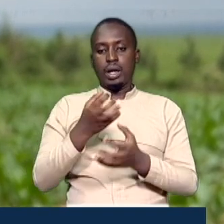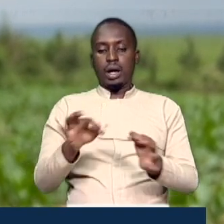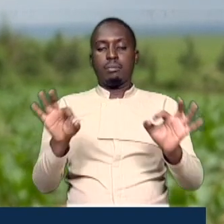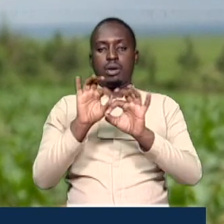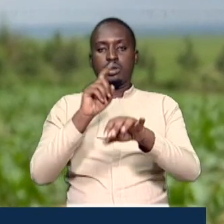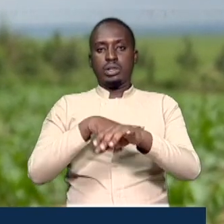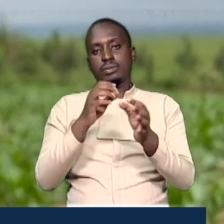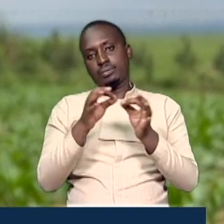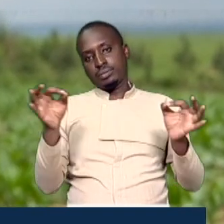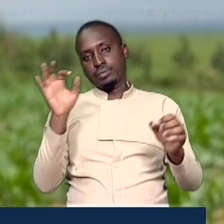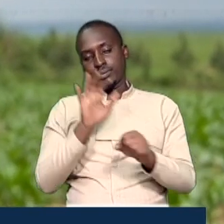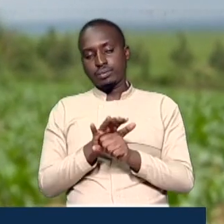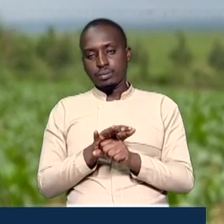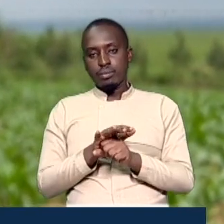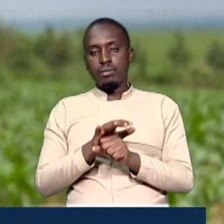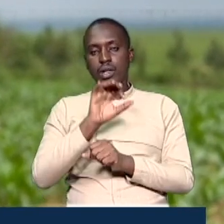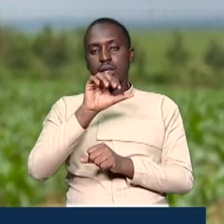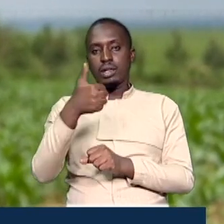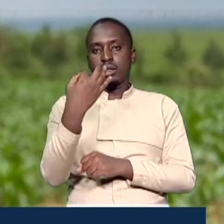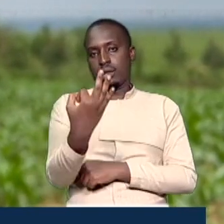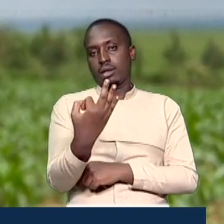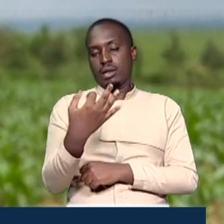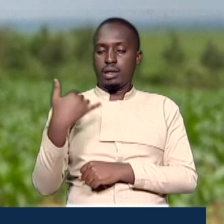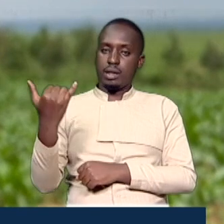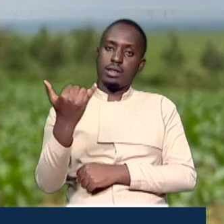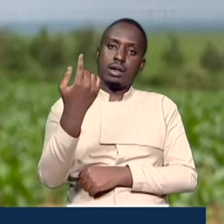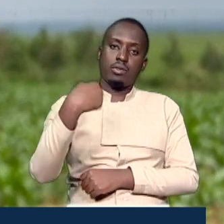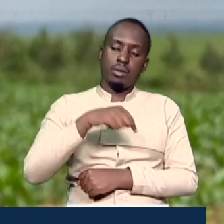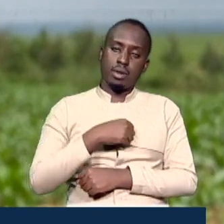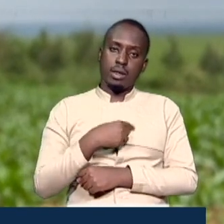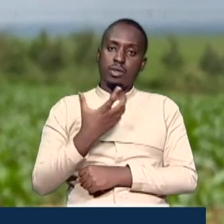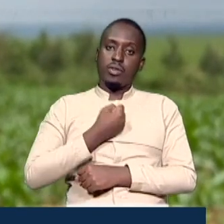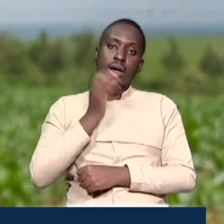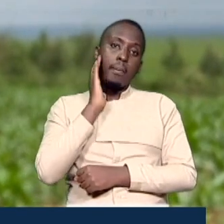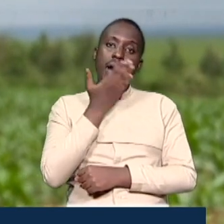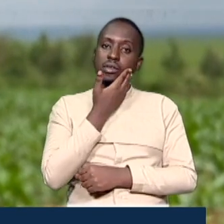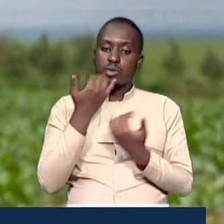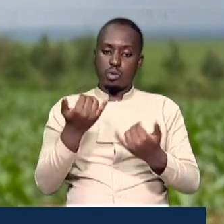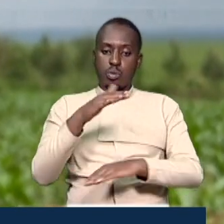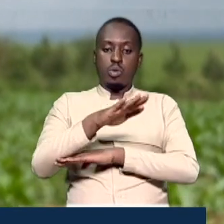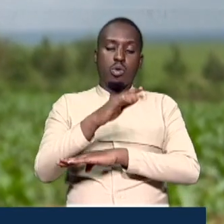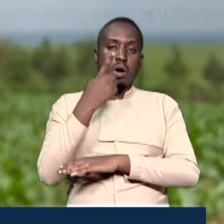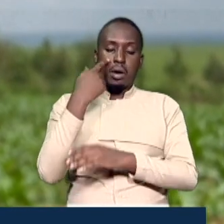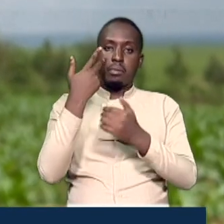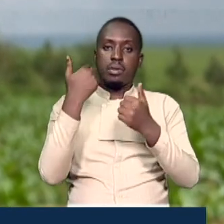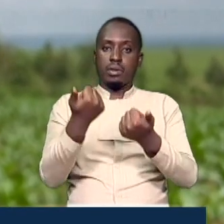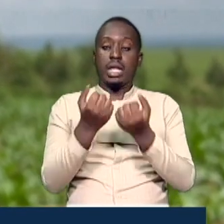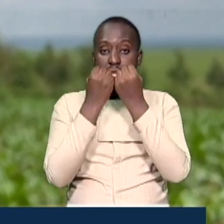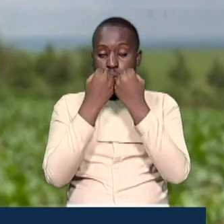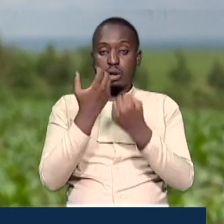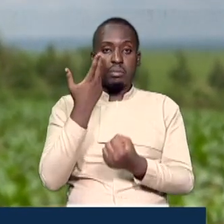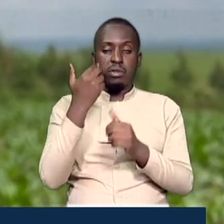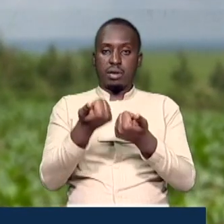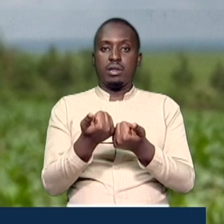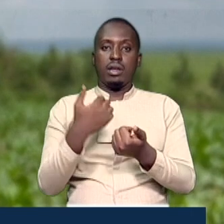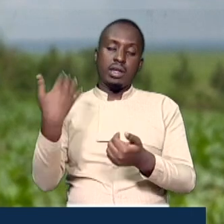kinini. Ikindi cya gatatu iyo buri teka tubufite aya mazi nk'iki kigo babona ko gisa neza. Ikigo buri teka duhora tugira